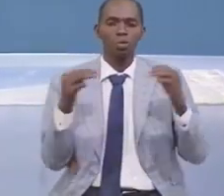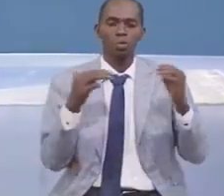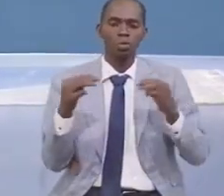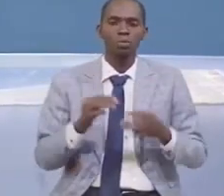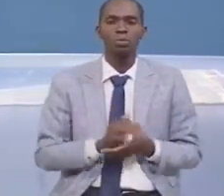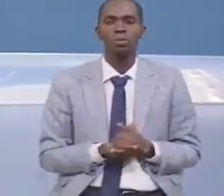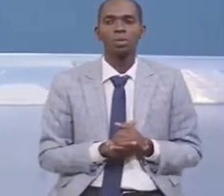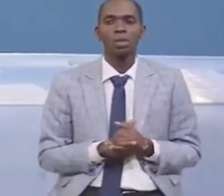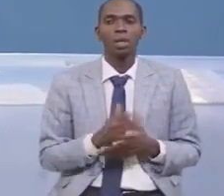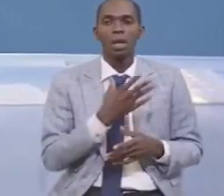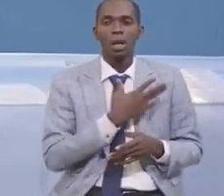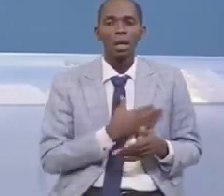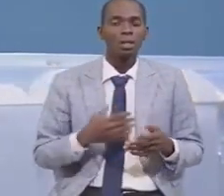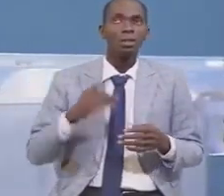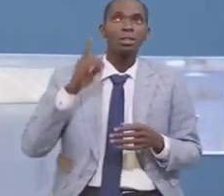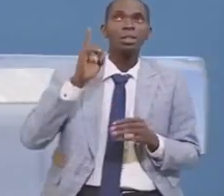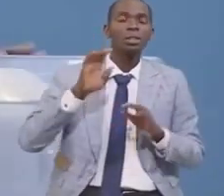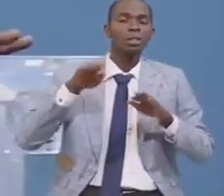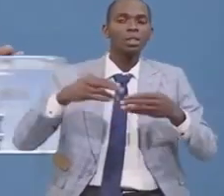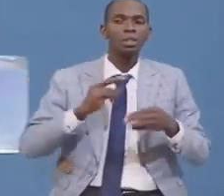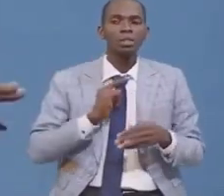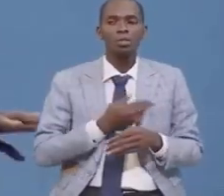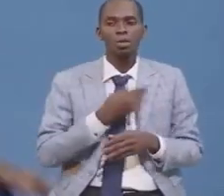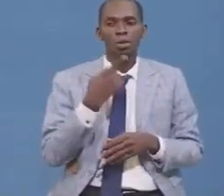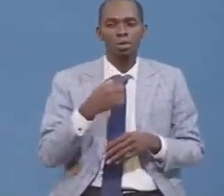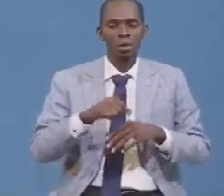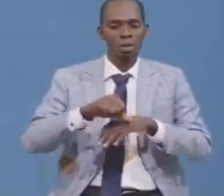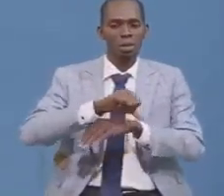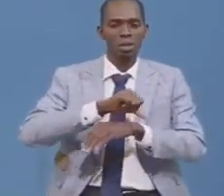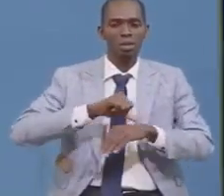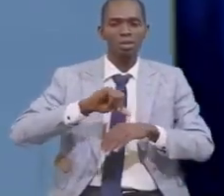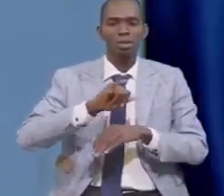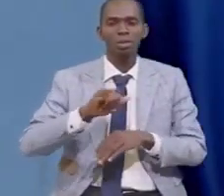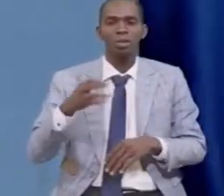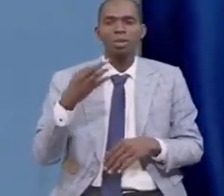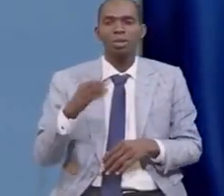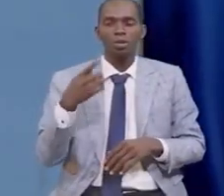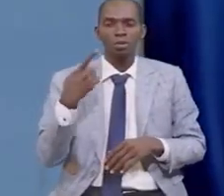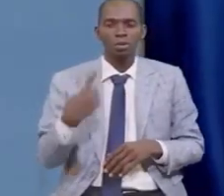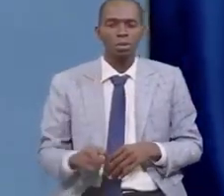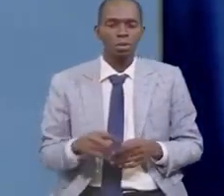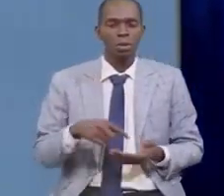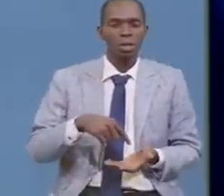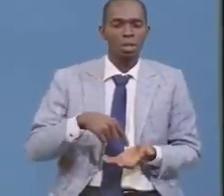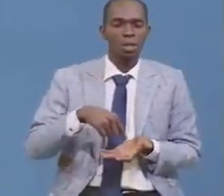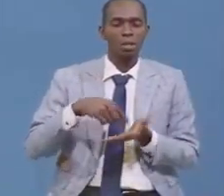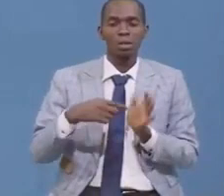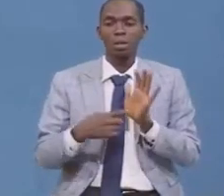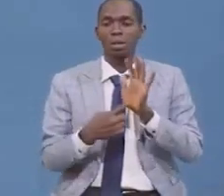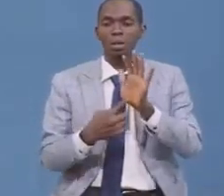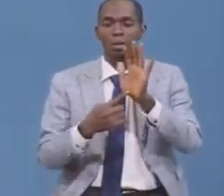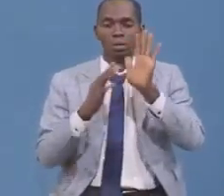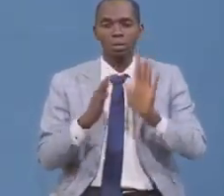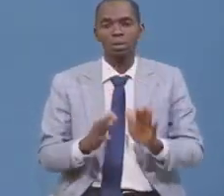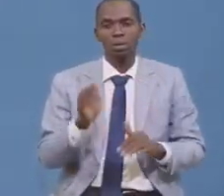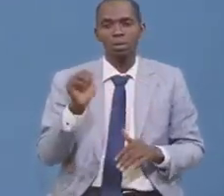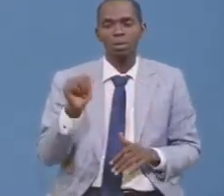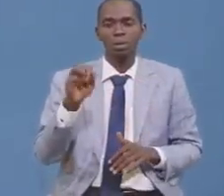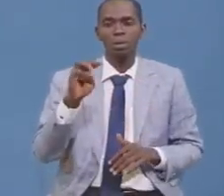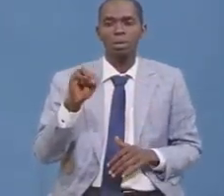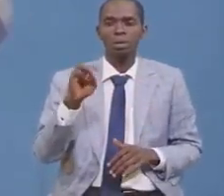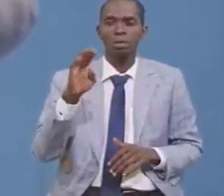వాడుతున్నారు? And then he gives us the anointing of the ambassador. అలాగే ఆయన మనకు అభిషేకాన్ని